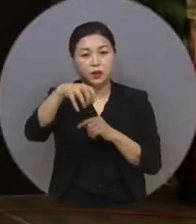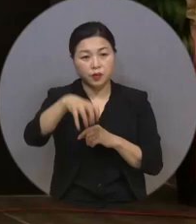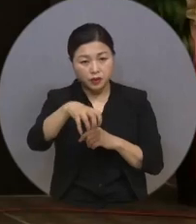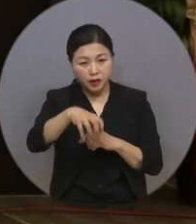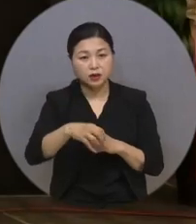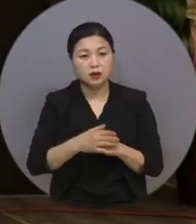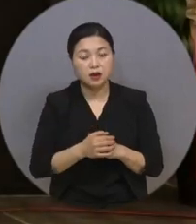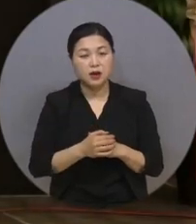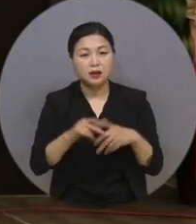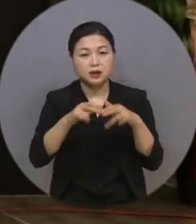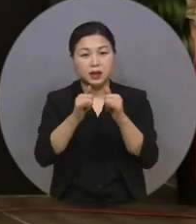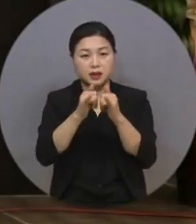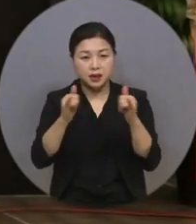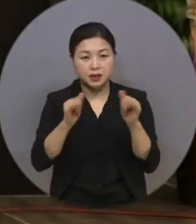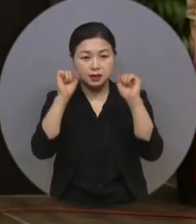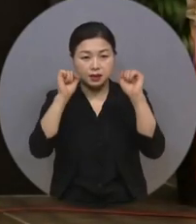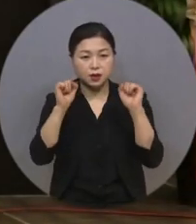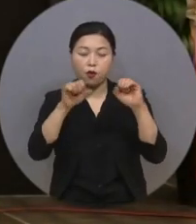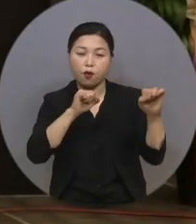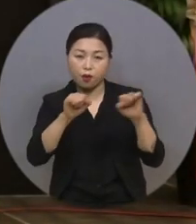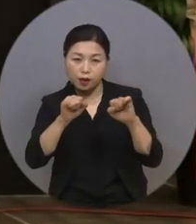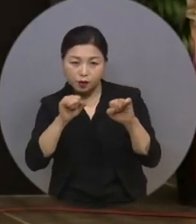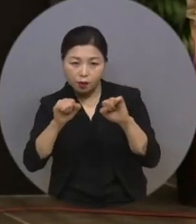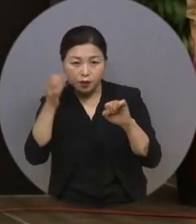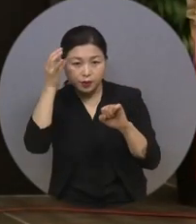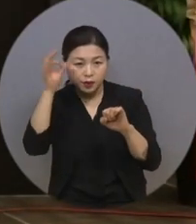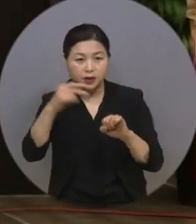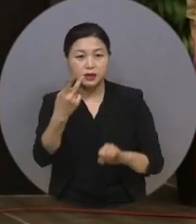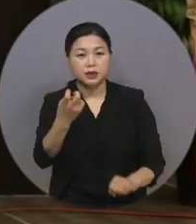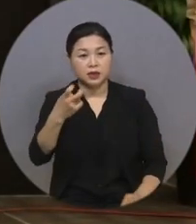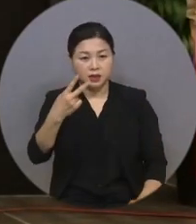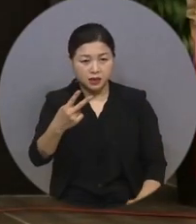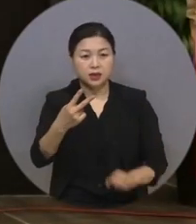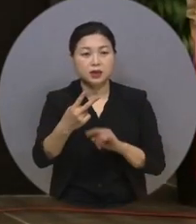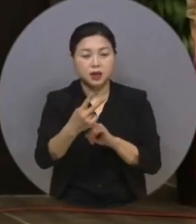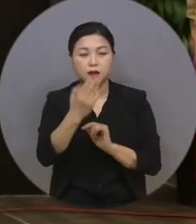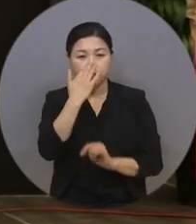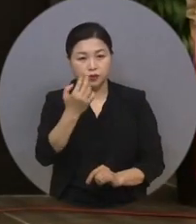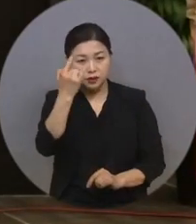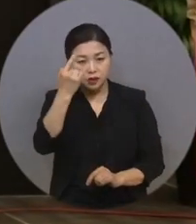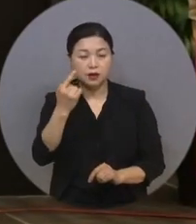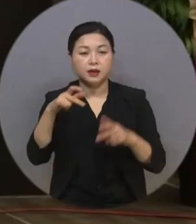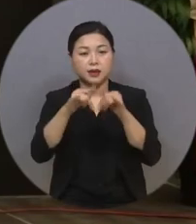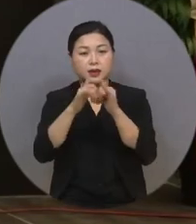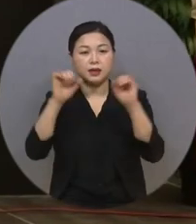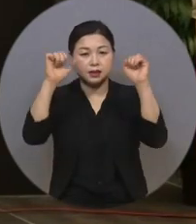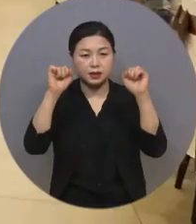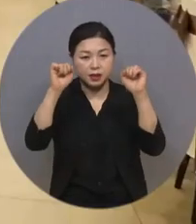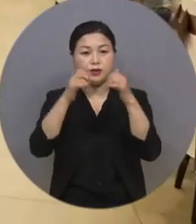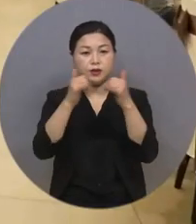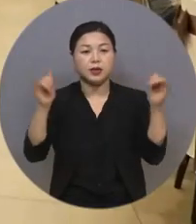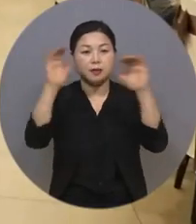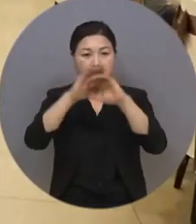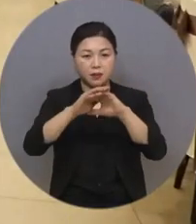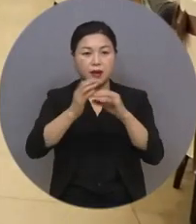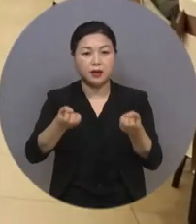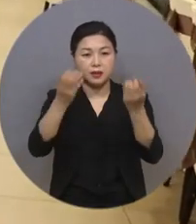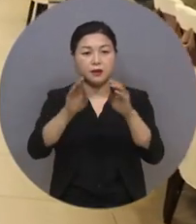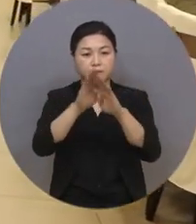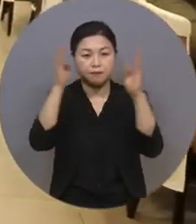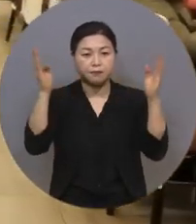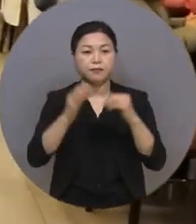한해 장애인 채 활동을 돌아보던 2022 순천시 장애인 체육인의 밤 행사를 개최했습니다 이날